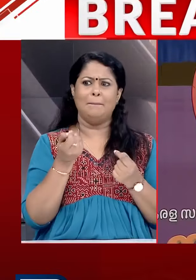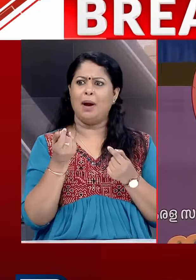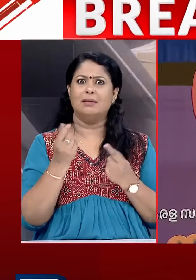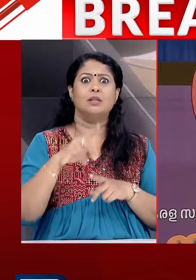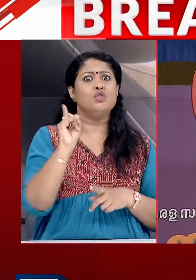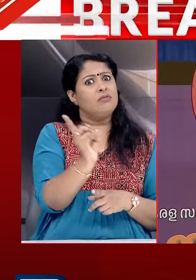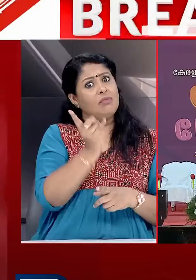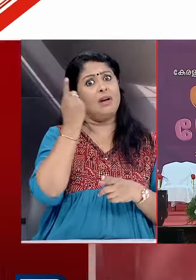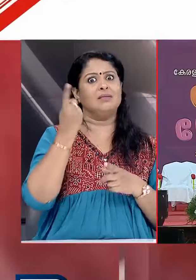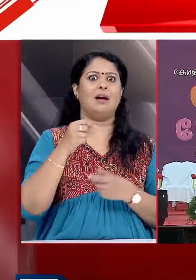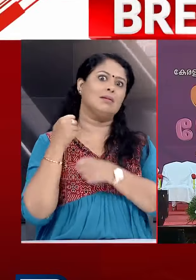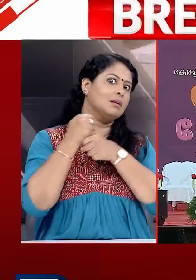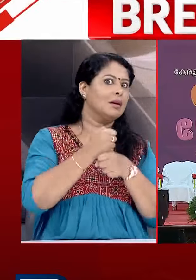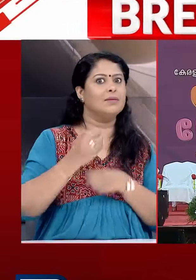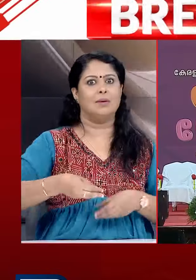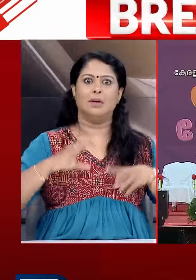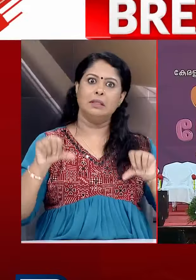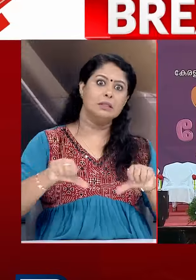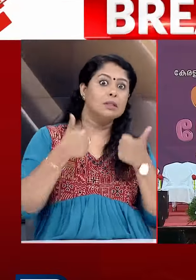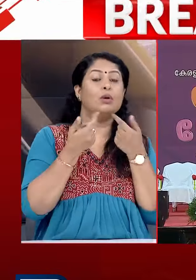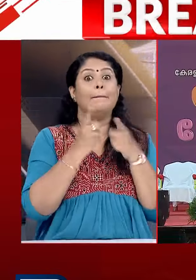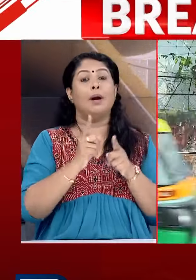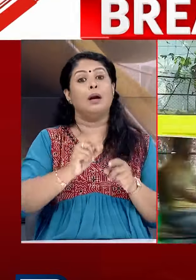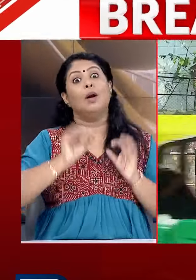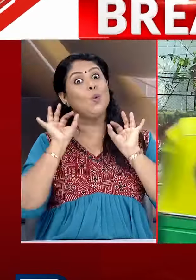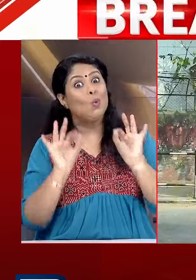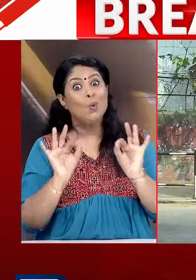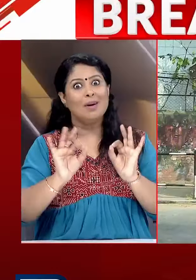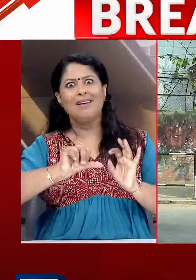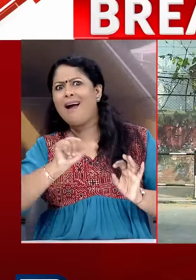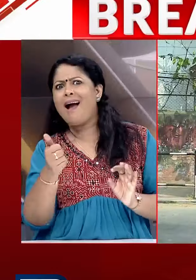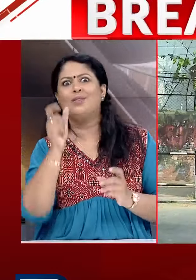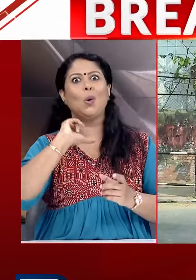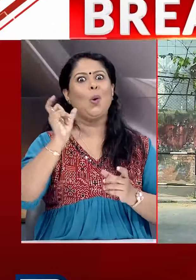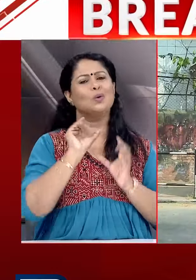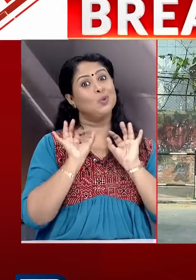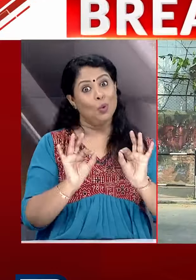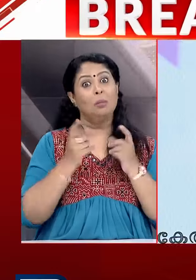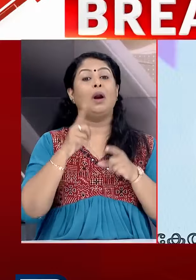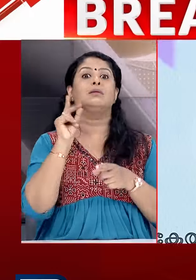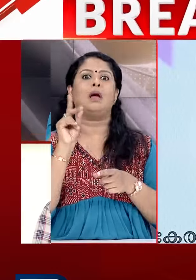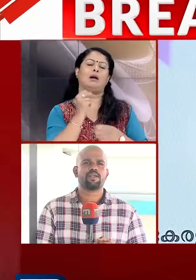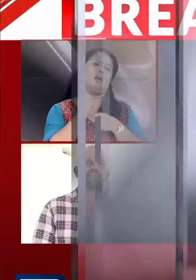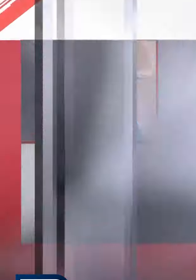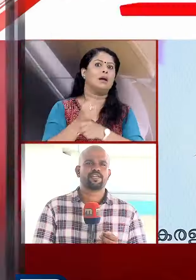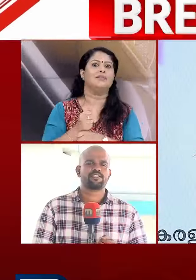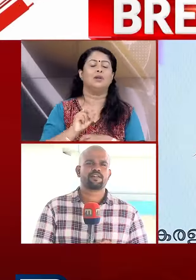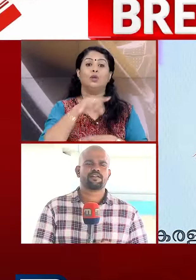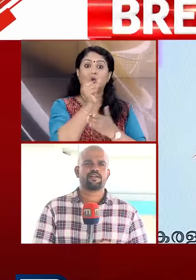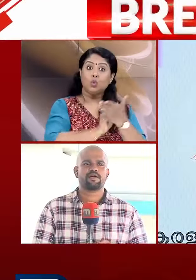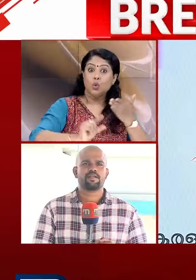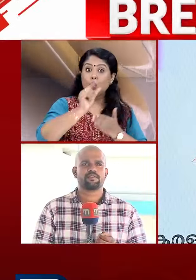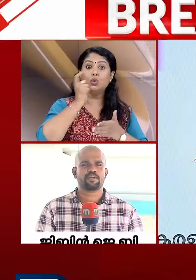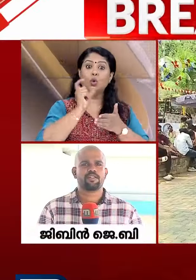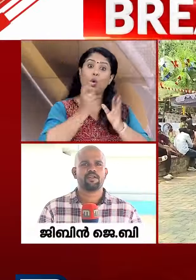തന്നെ ഒന്നാം സ്ഥാനം ലഭിച്ചു. പക്ഷേ നന്നായി പെർഫോം ചെയ്ത കോളേജിന് രണ്ടാം സ്ഥാനമാണ് ലഭിക്കേണ്ടത്. ഇതിനെ തുടർന്നാണ് യൂണിവേഴ്സിറ്റി കോളേജിനകത്തുള്ള സ്റ്റേജിൽ